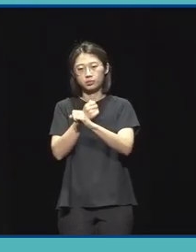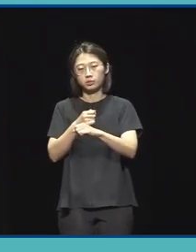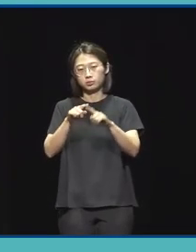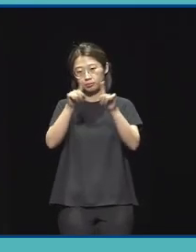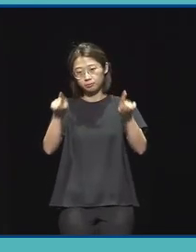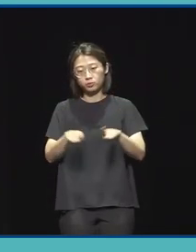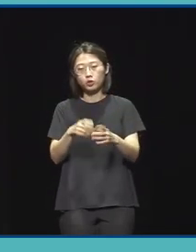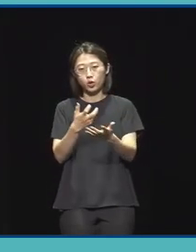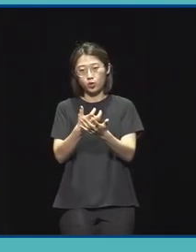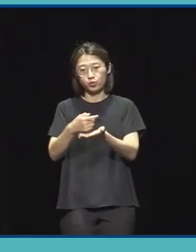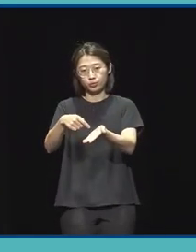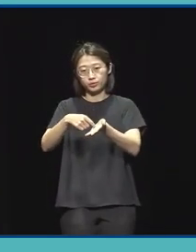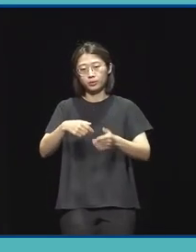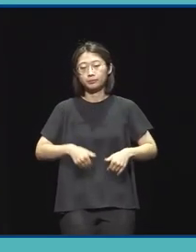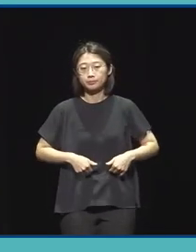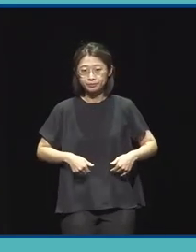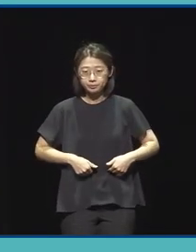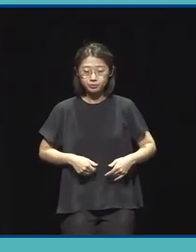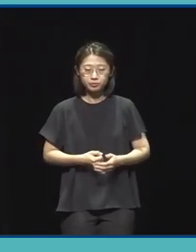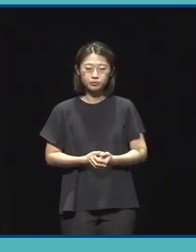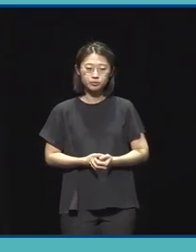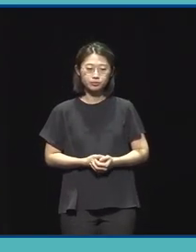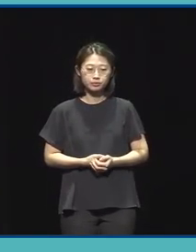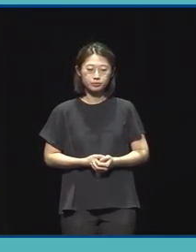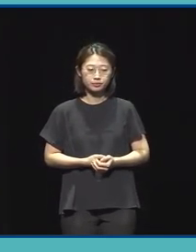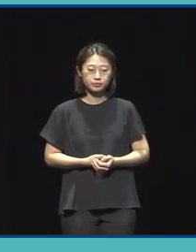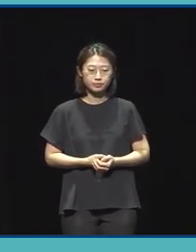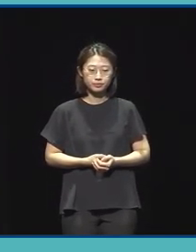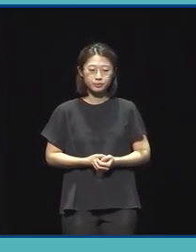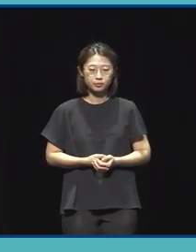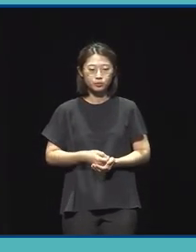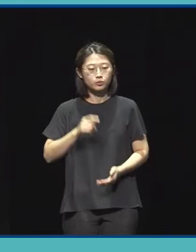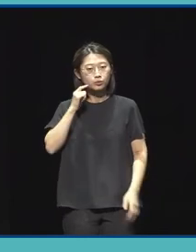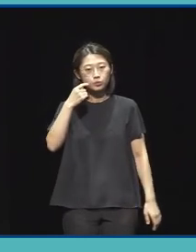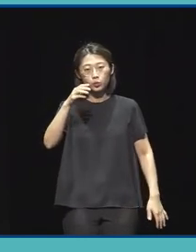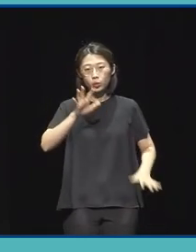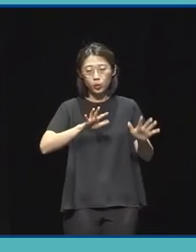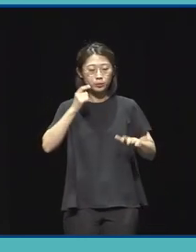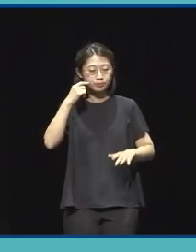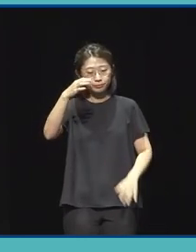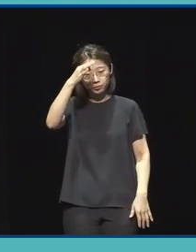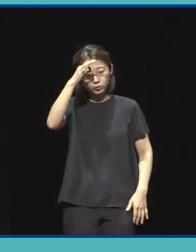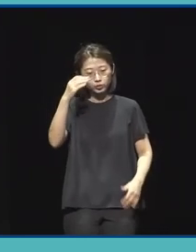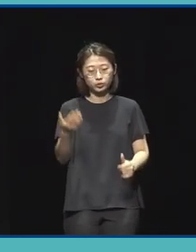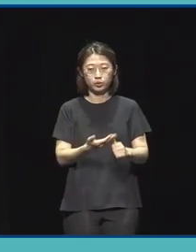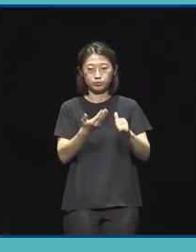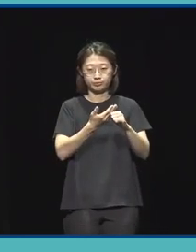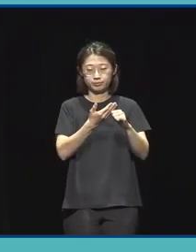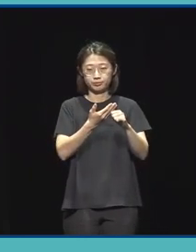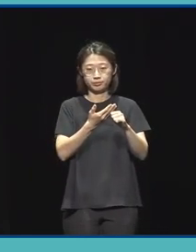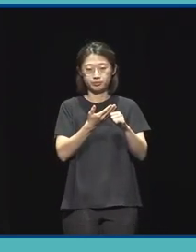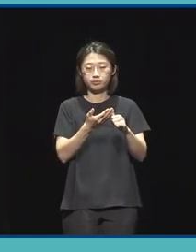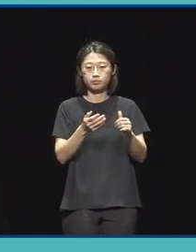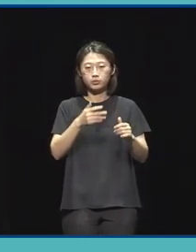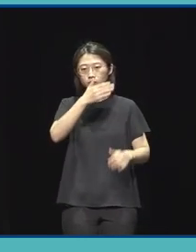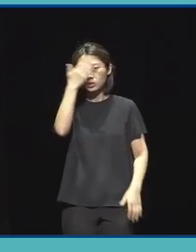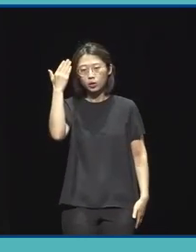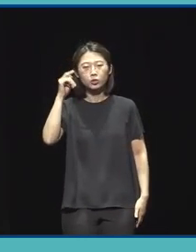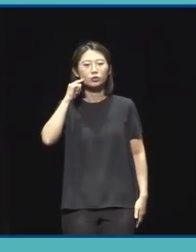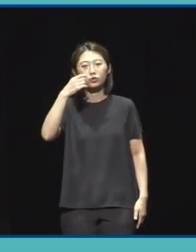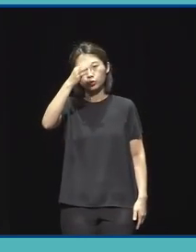무대기술 인턴십 지원의 문화예술기관 연수단원 지원, 공연예술 전문인력 지원 등 예술인력 육성 사업은